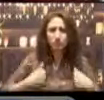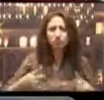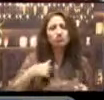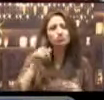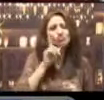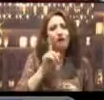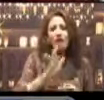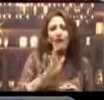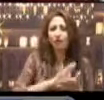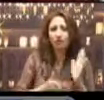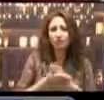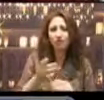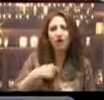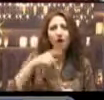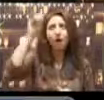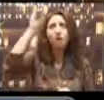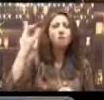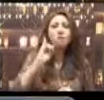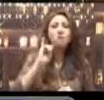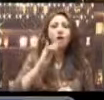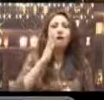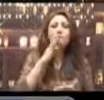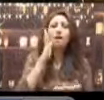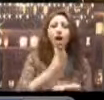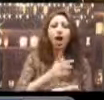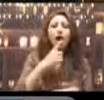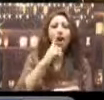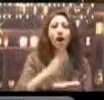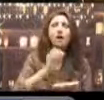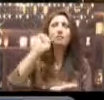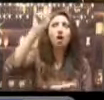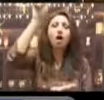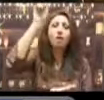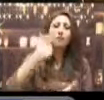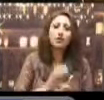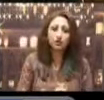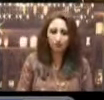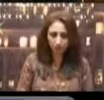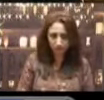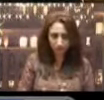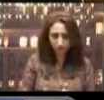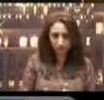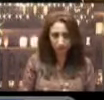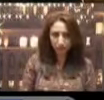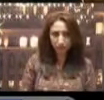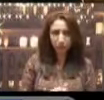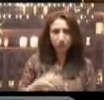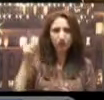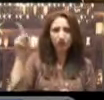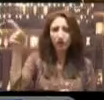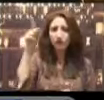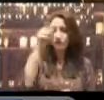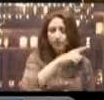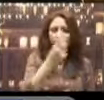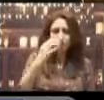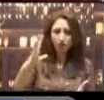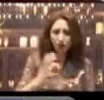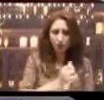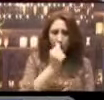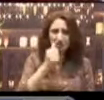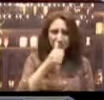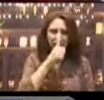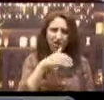حقي انا، بس بتنازل في حق ربنا سبحانه وتعالى. هل المنتجين خدوا منك موقف نتيجه رايك ده؟ في ناس كتير قوي في ناس كتير قوي